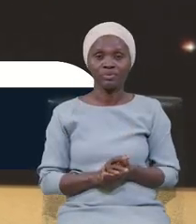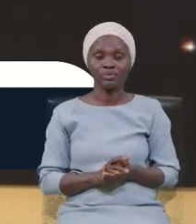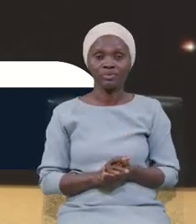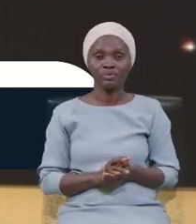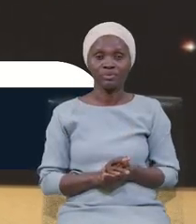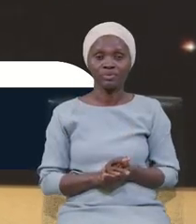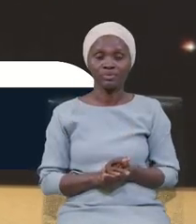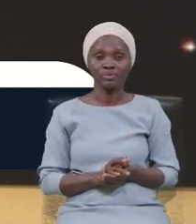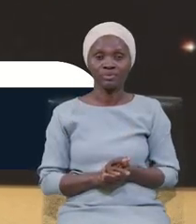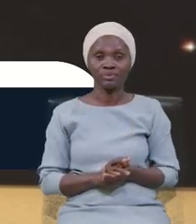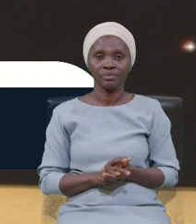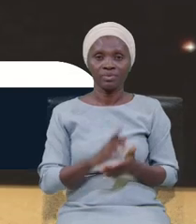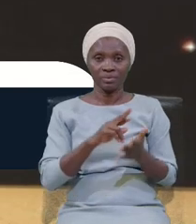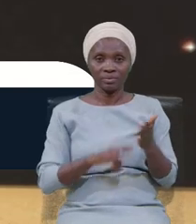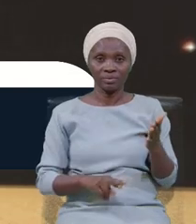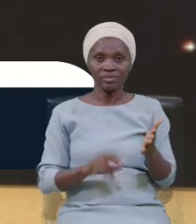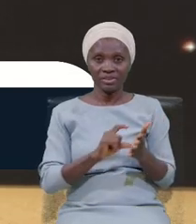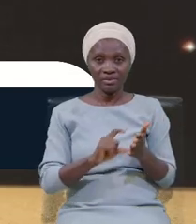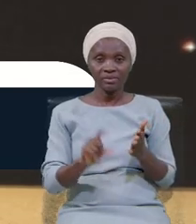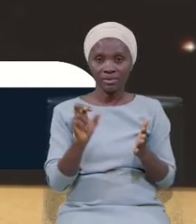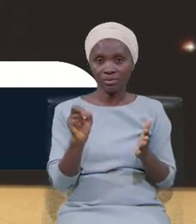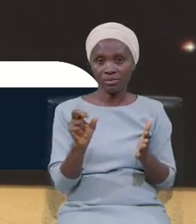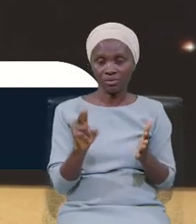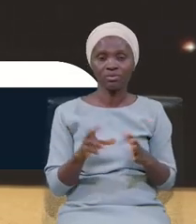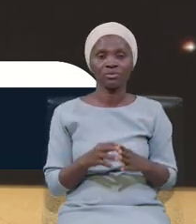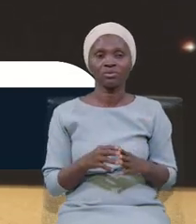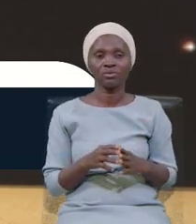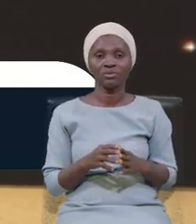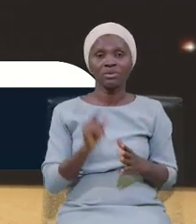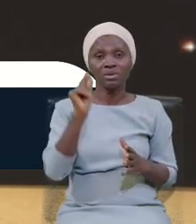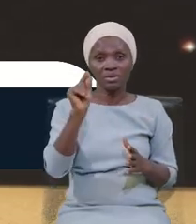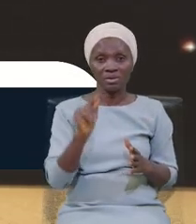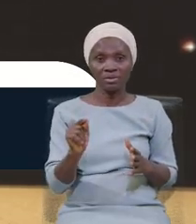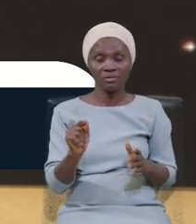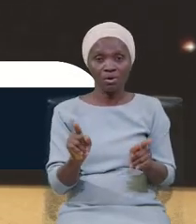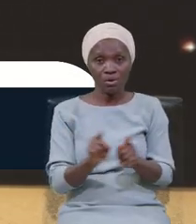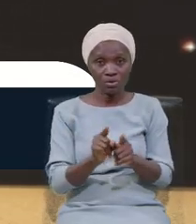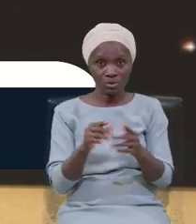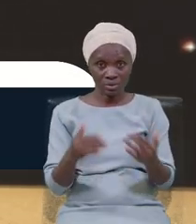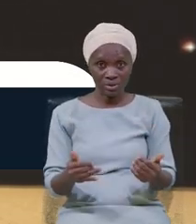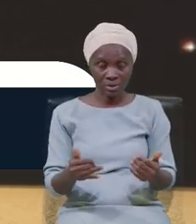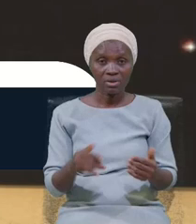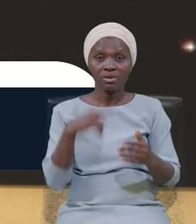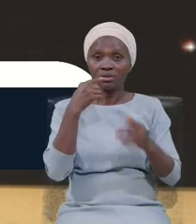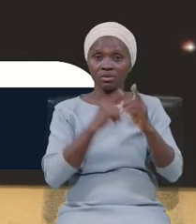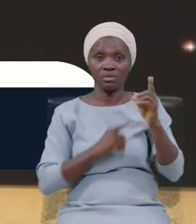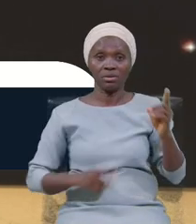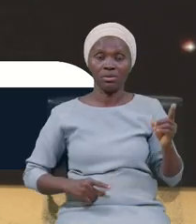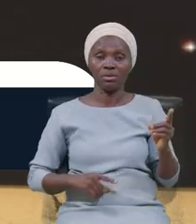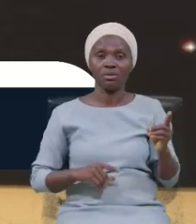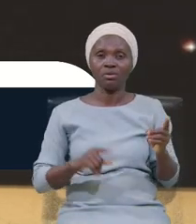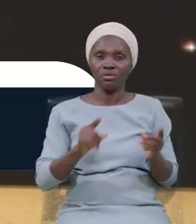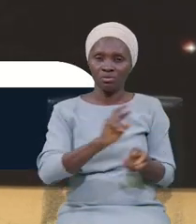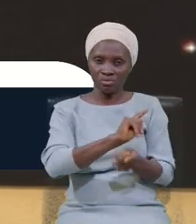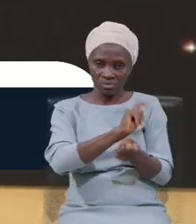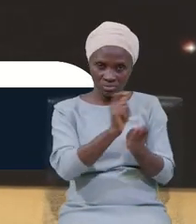Nous allons à Joël 2. Joël 2, verset 12, qui